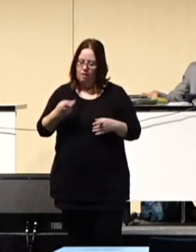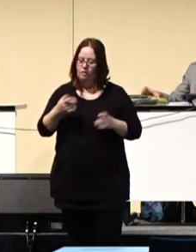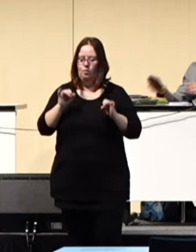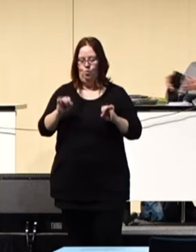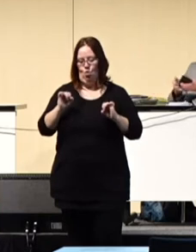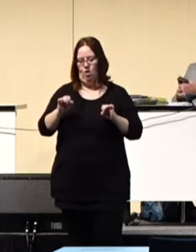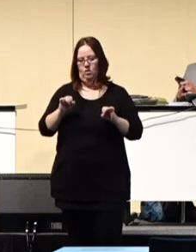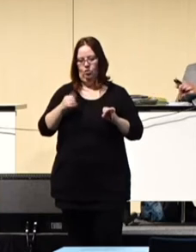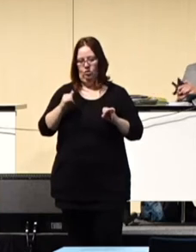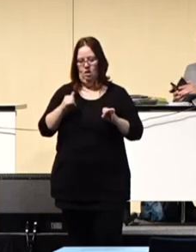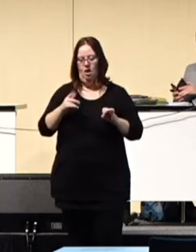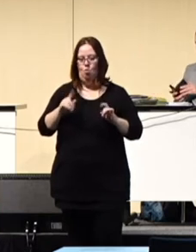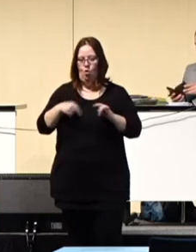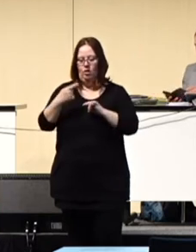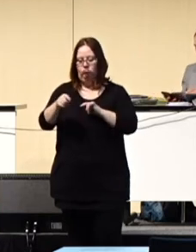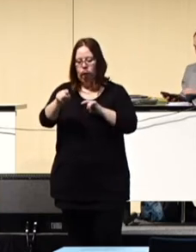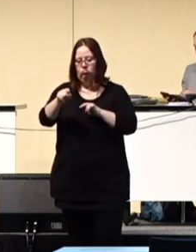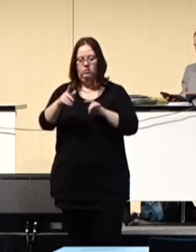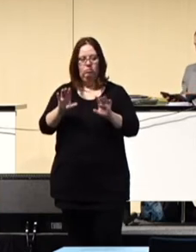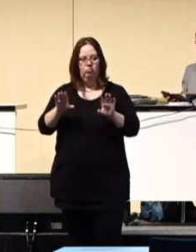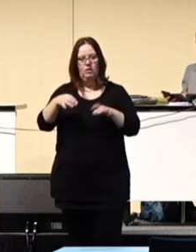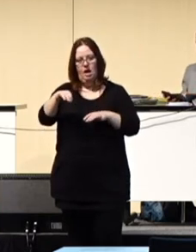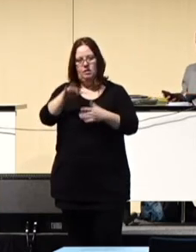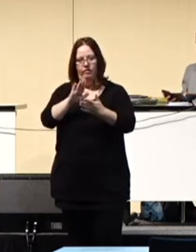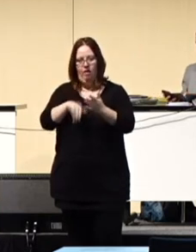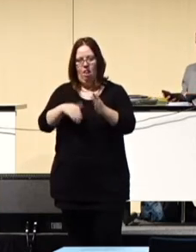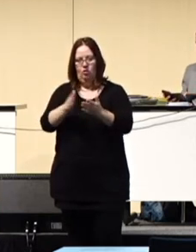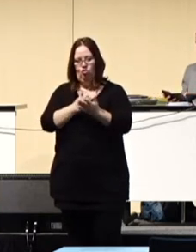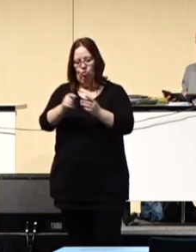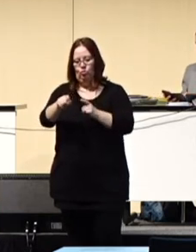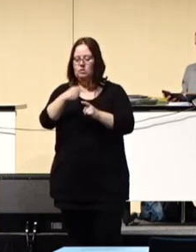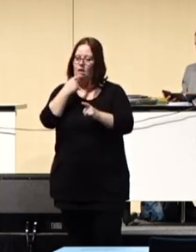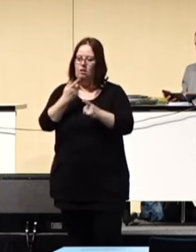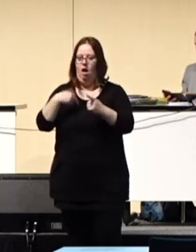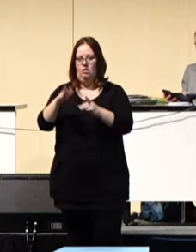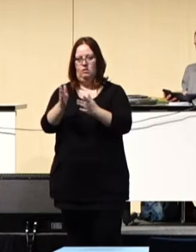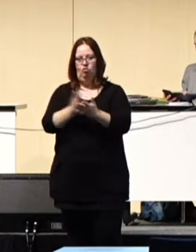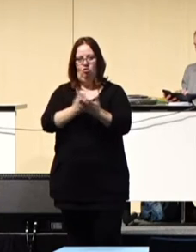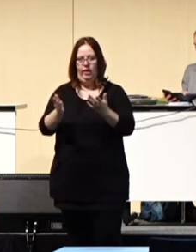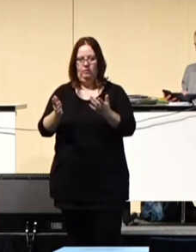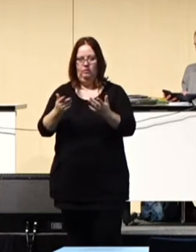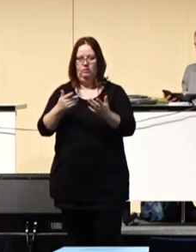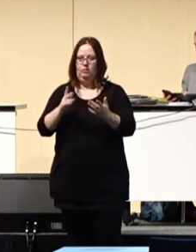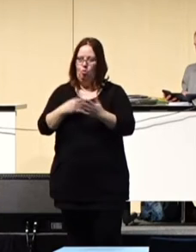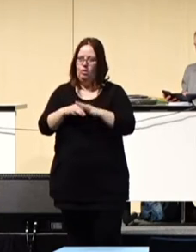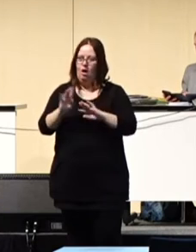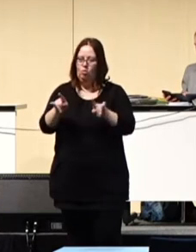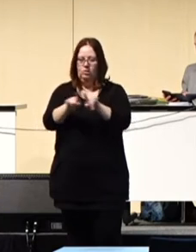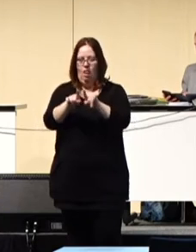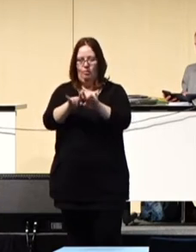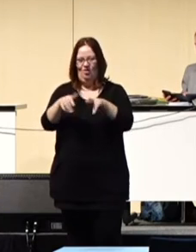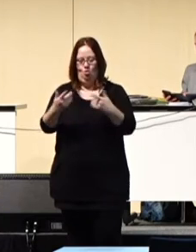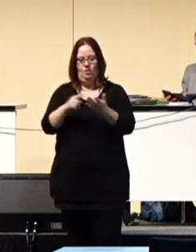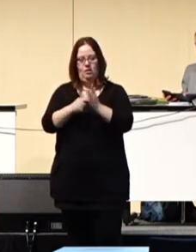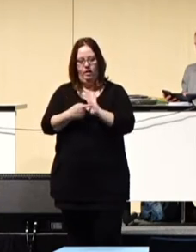es möglich sein, bei einer im Einzelfall zu treffenden Entscheidung künftig anders zu entscheiden. Eine Parallele auch hier zu